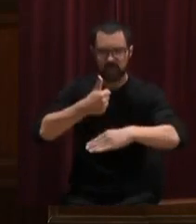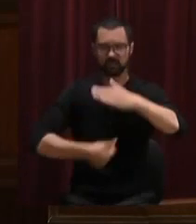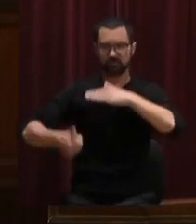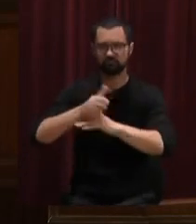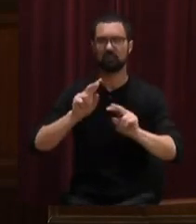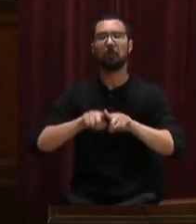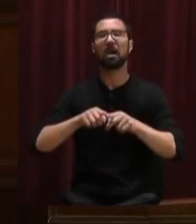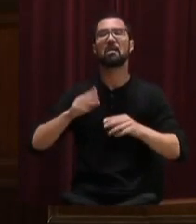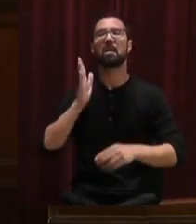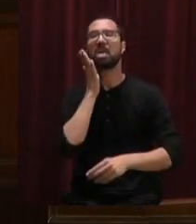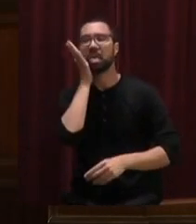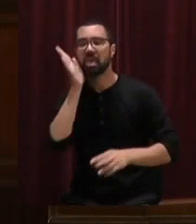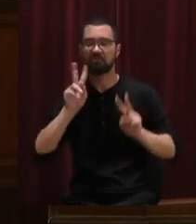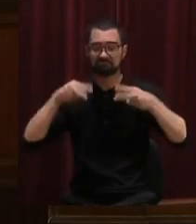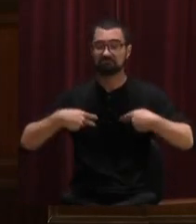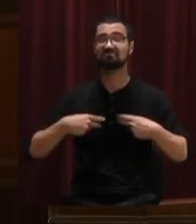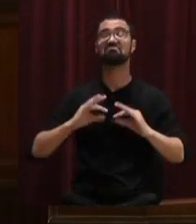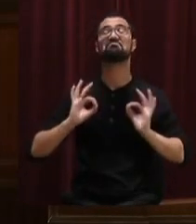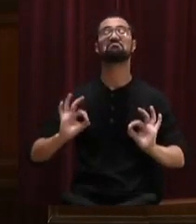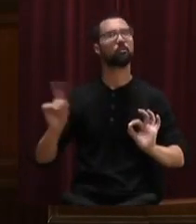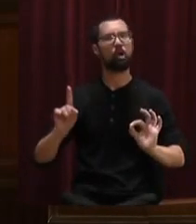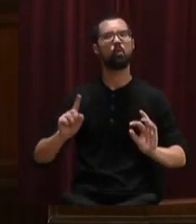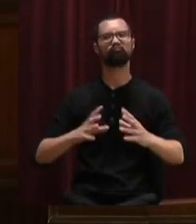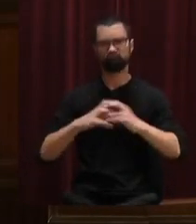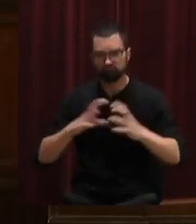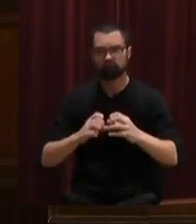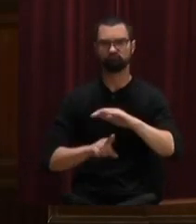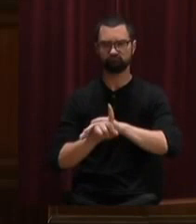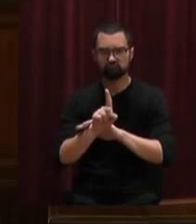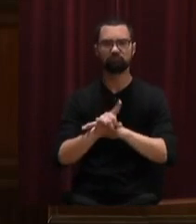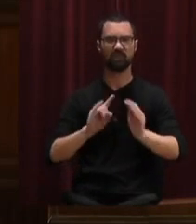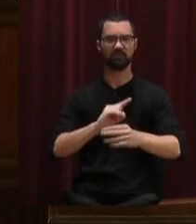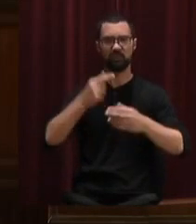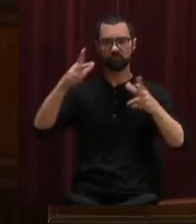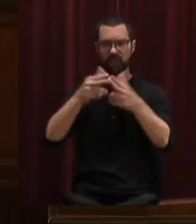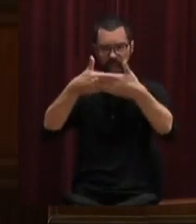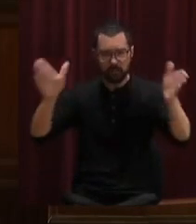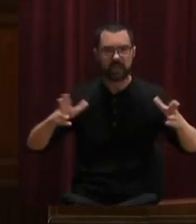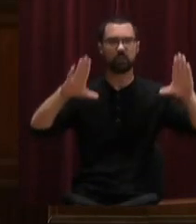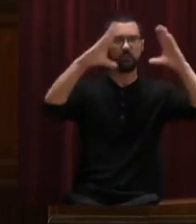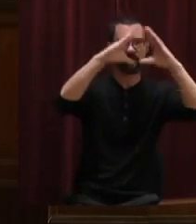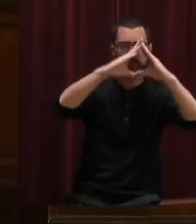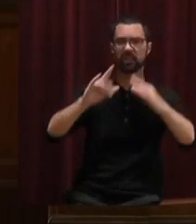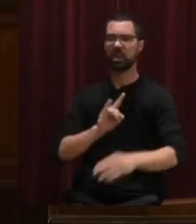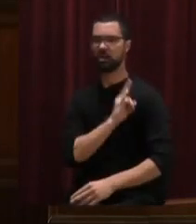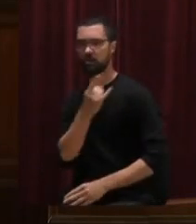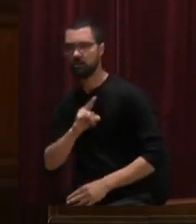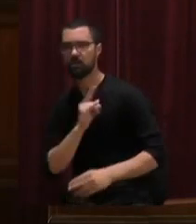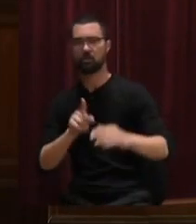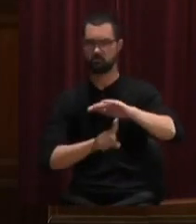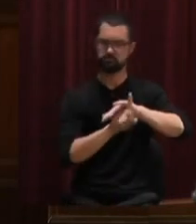inconformista, amb una societat tolerant, oberta, ecologista, feminista, defensora del progrés, de la igualtat i